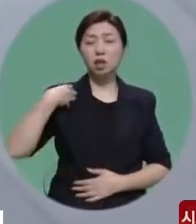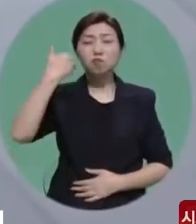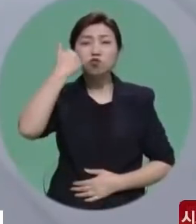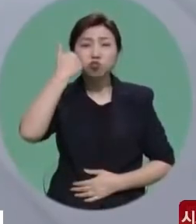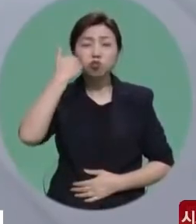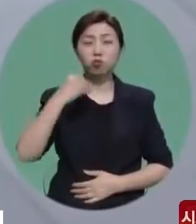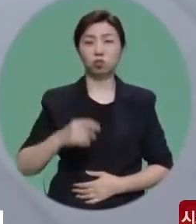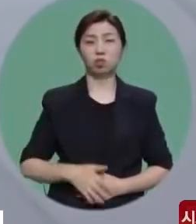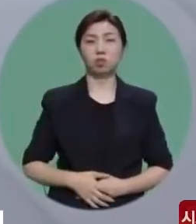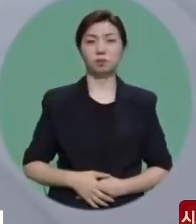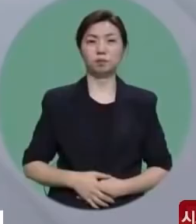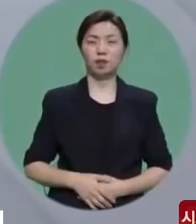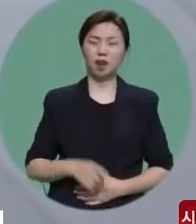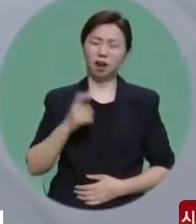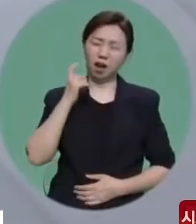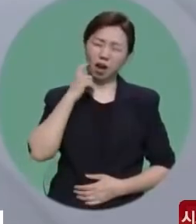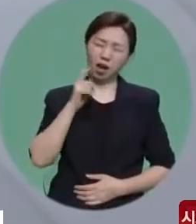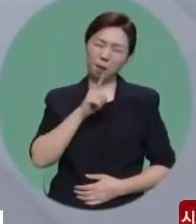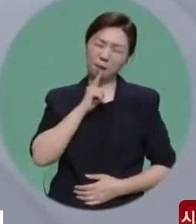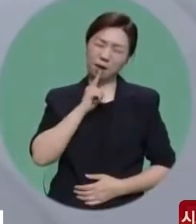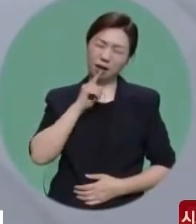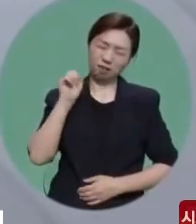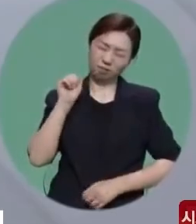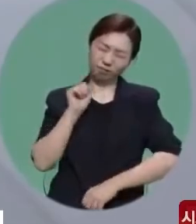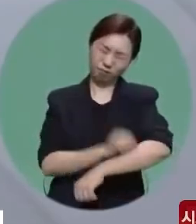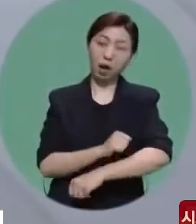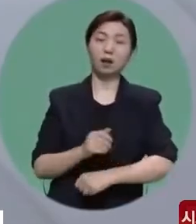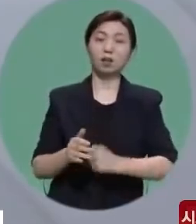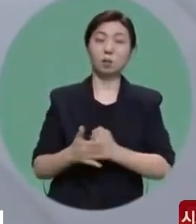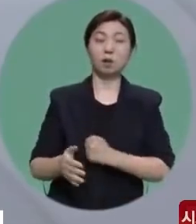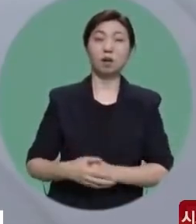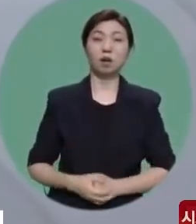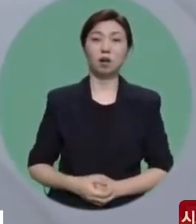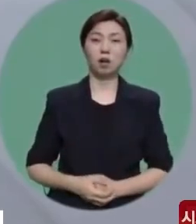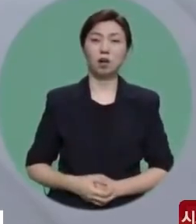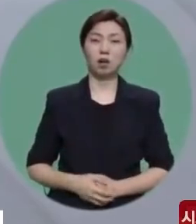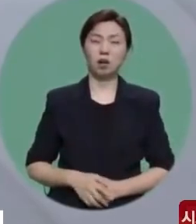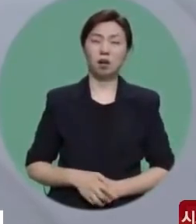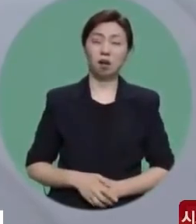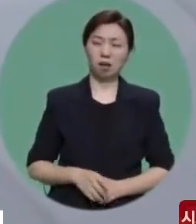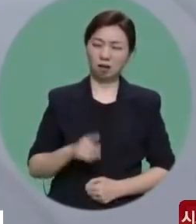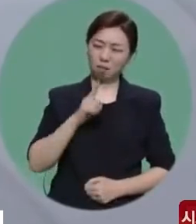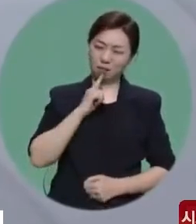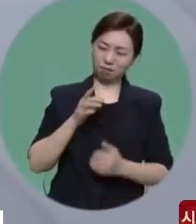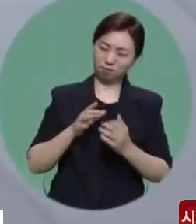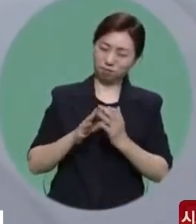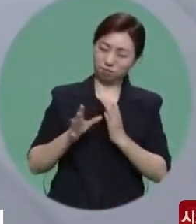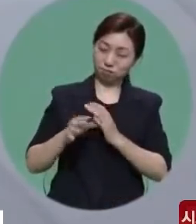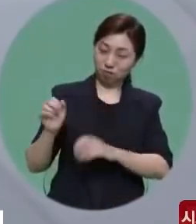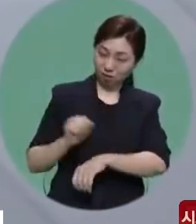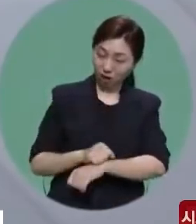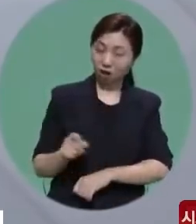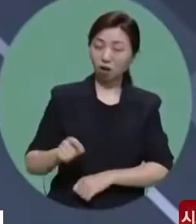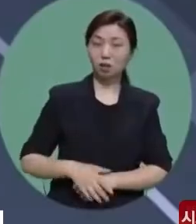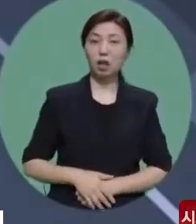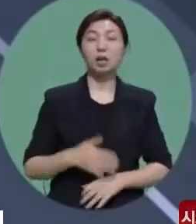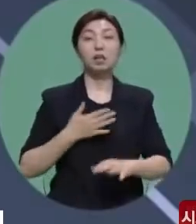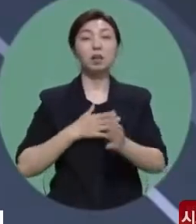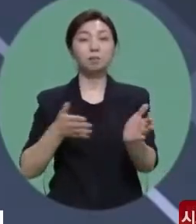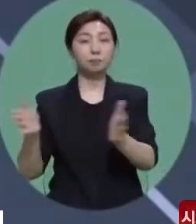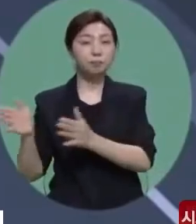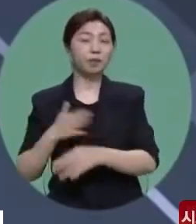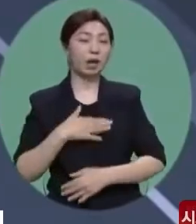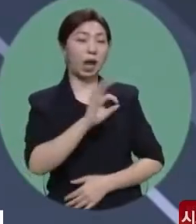거짓말이 워낙 다리 니시나 보니까 뭐 못하는 말씀이 없으신데 제안 출수 보니깐 번 여쭤보겠습니다